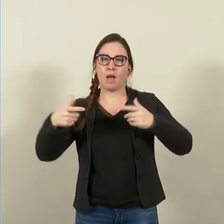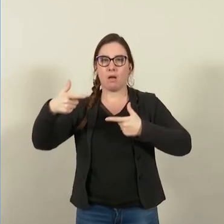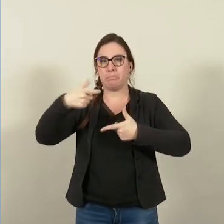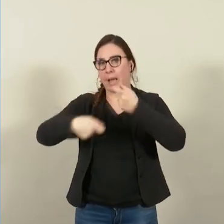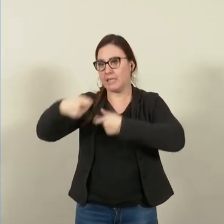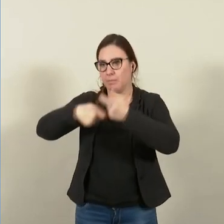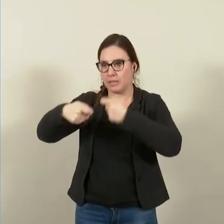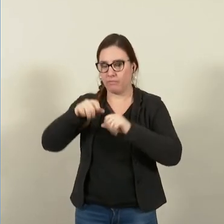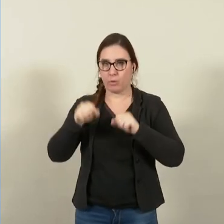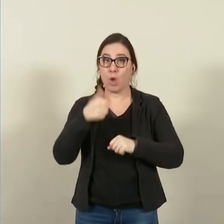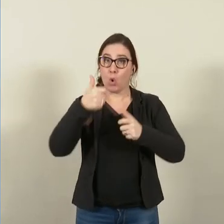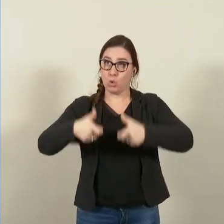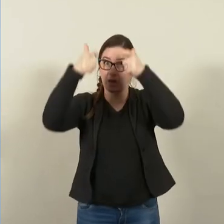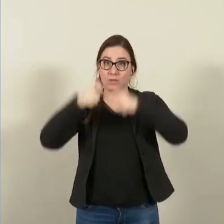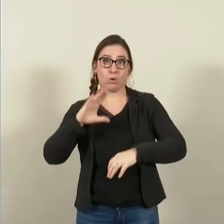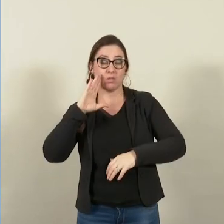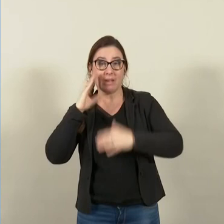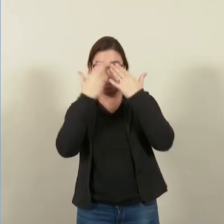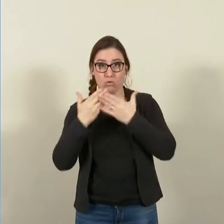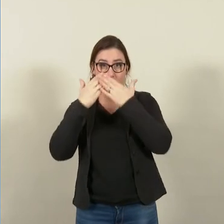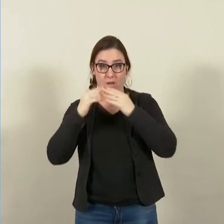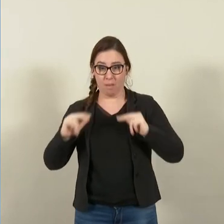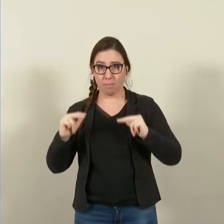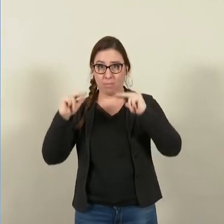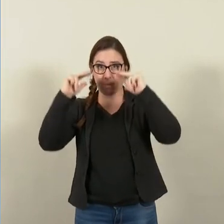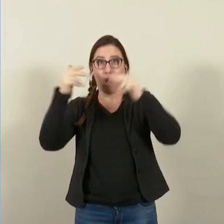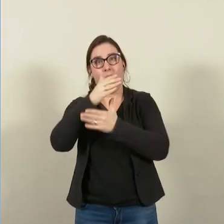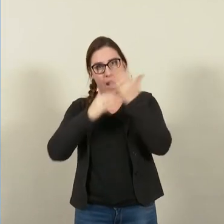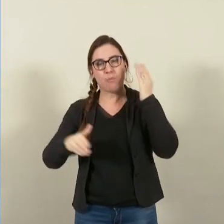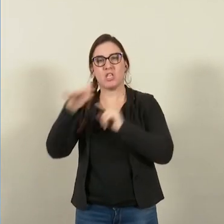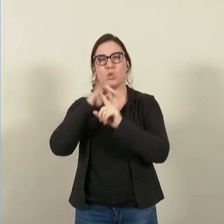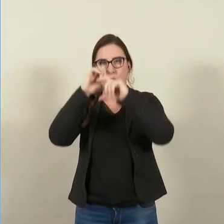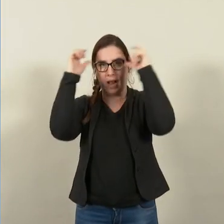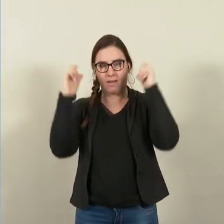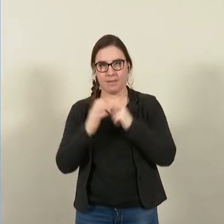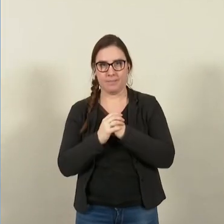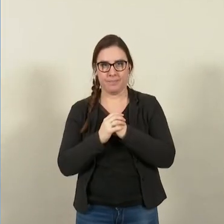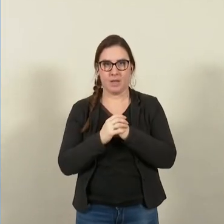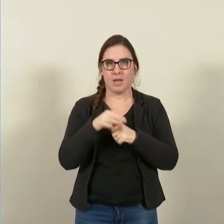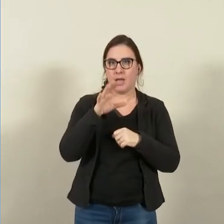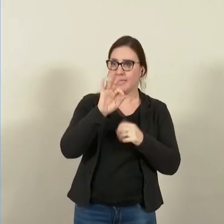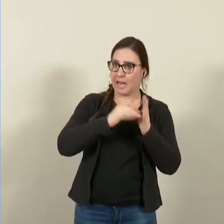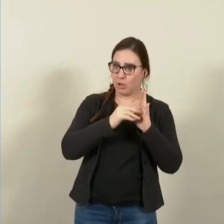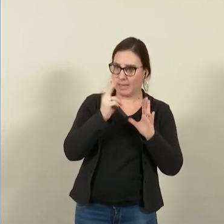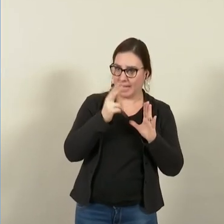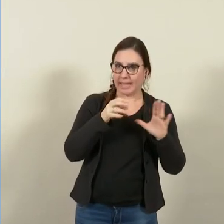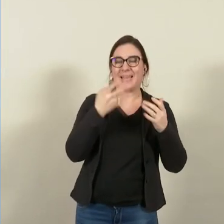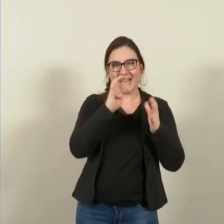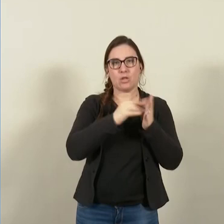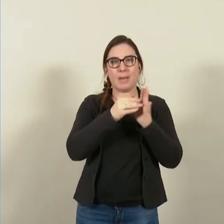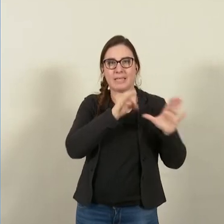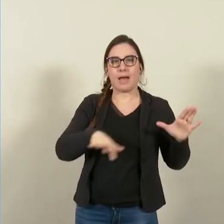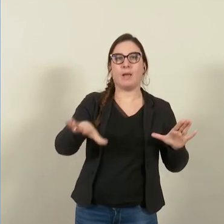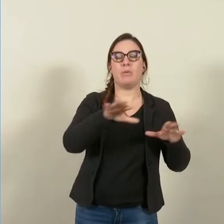résidence étudiante dont la moitié des chambres seront sociales 400 m² de locaux pour le Centre de santé de